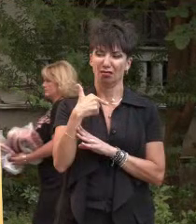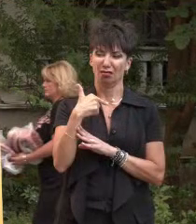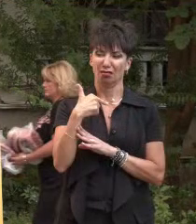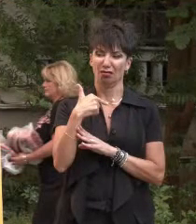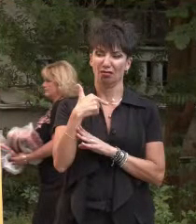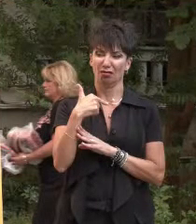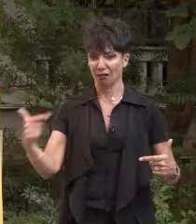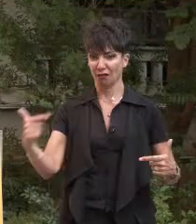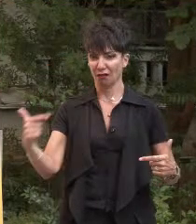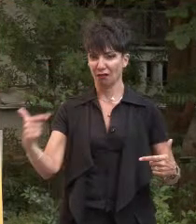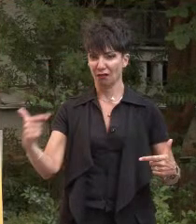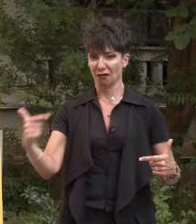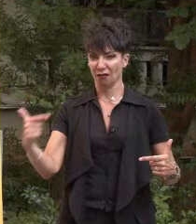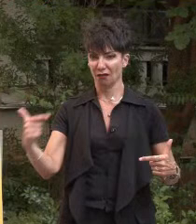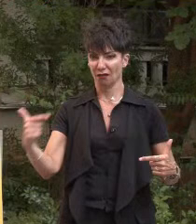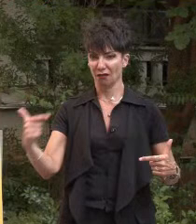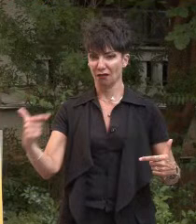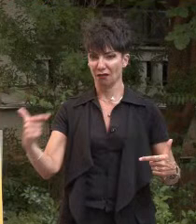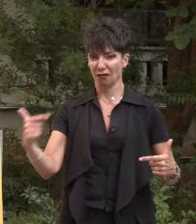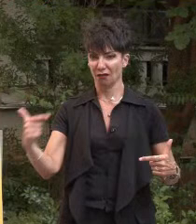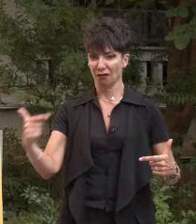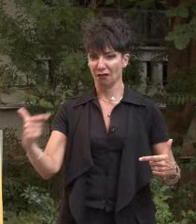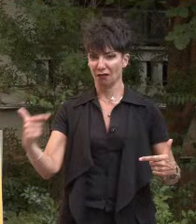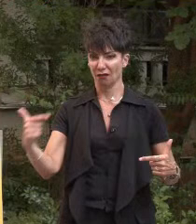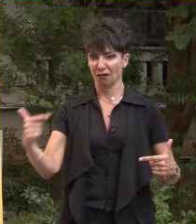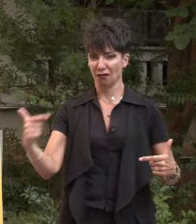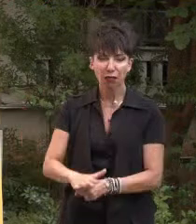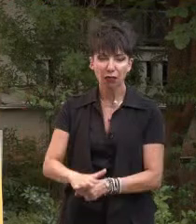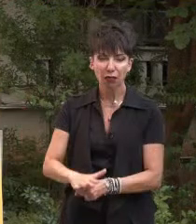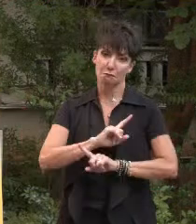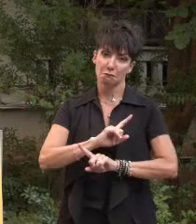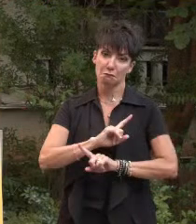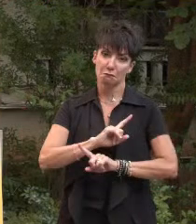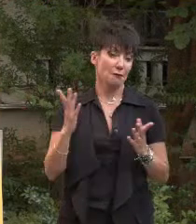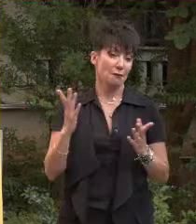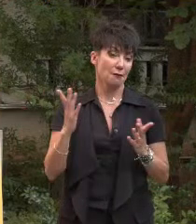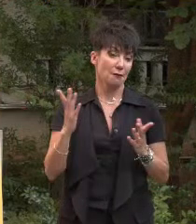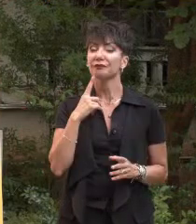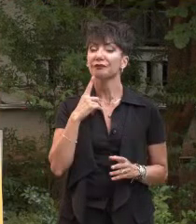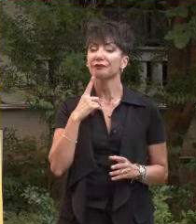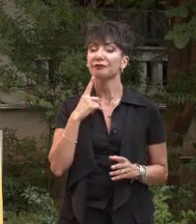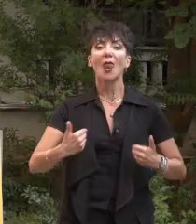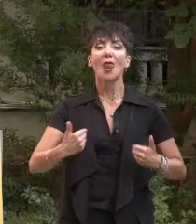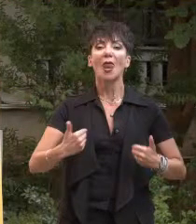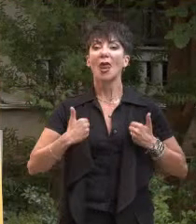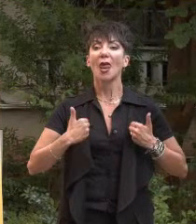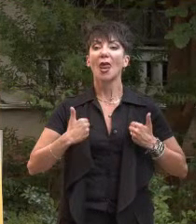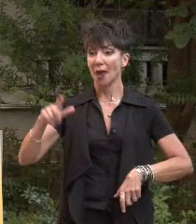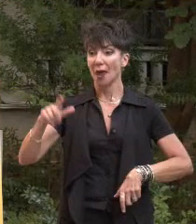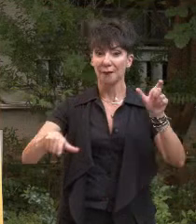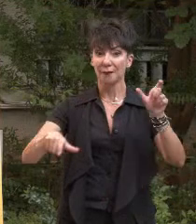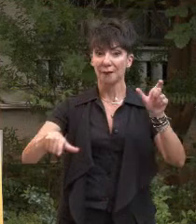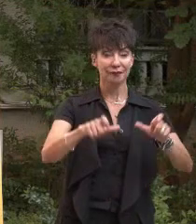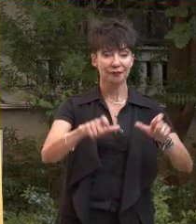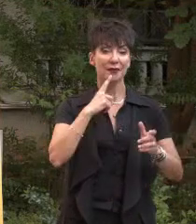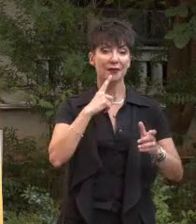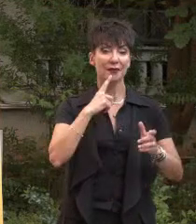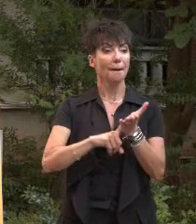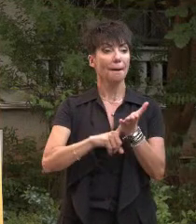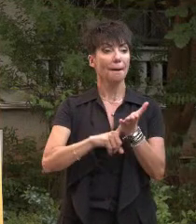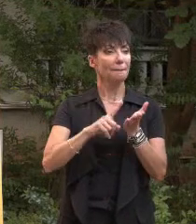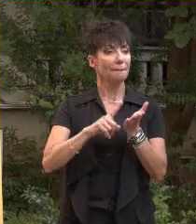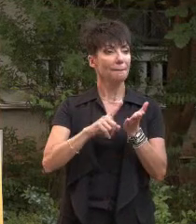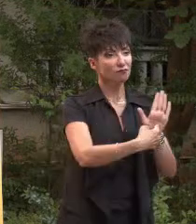και απομονωτισμού ευάλωτων κοινωνικών ομάδων. Θέλουμε τα νέα παιδιά να γίνουν οι